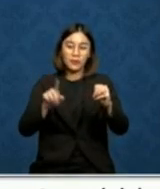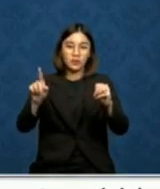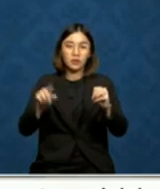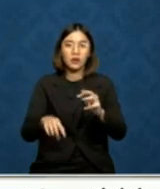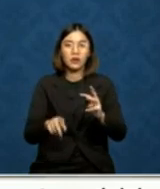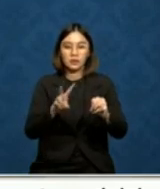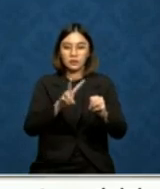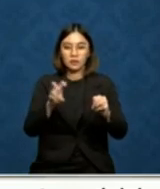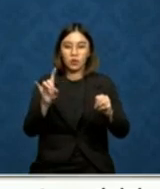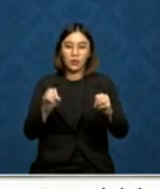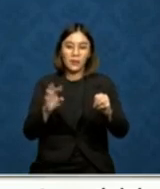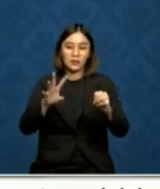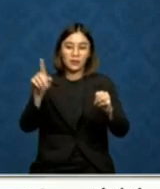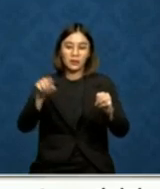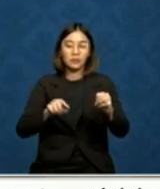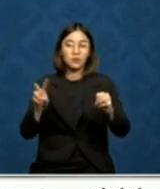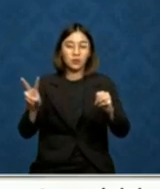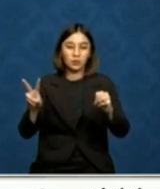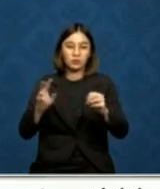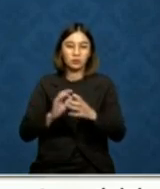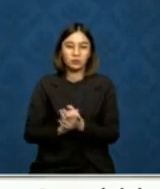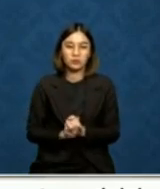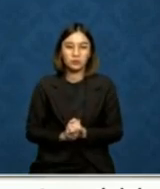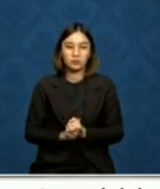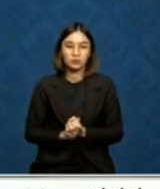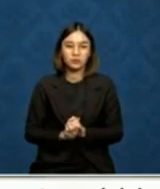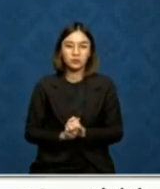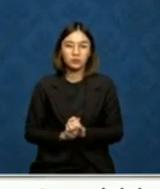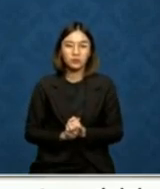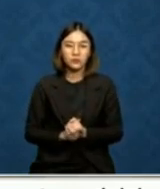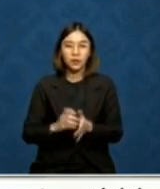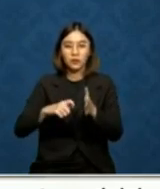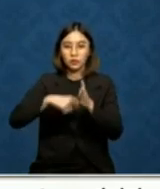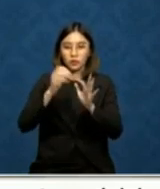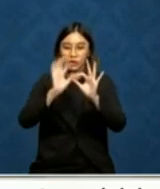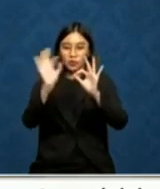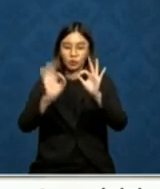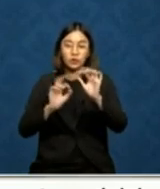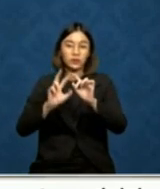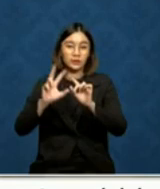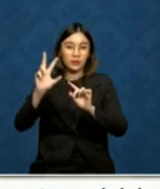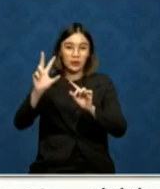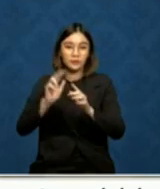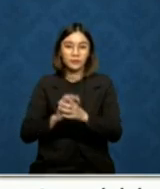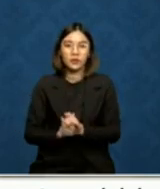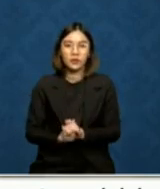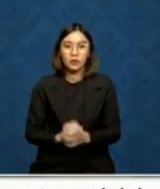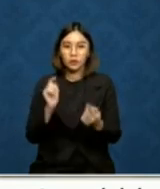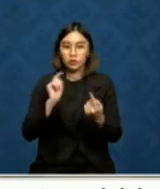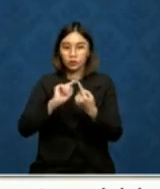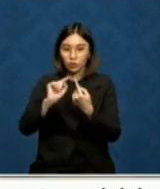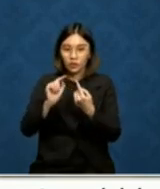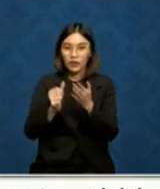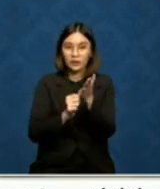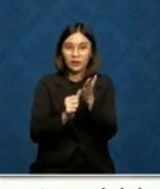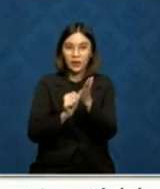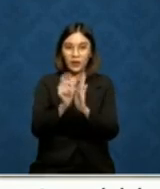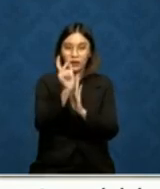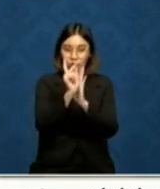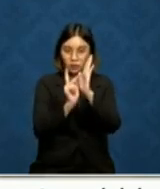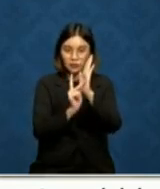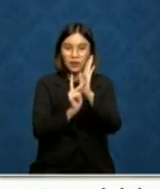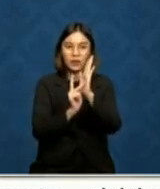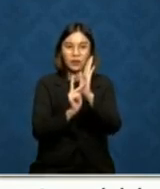และ284/2หลักการและเหตุผลข้อที่3เพื่อเป็นการปรับปรุงกฎหม